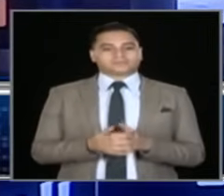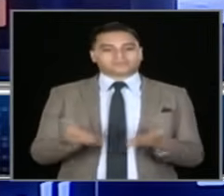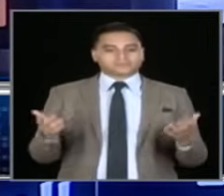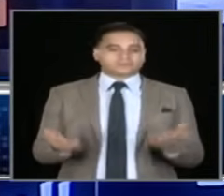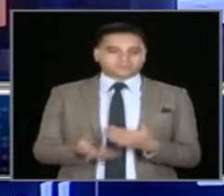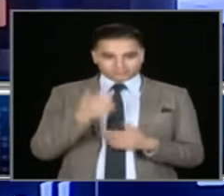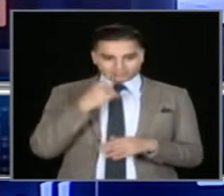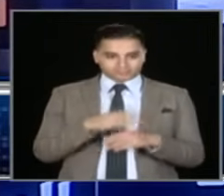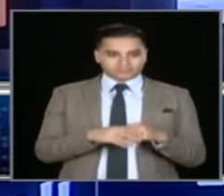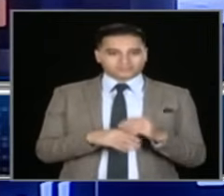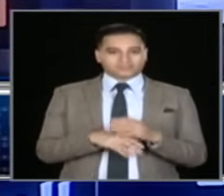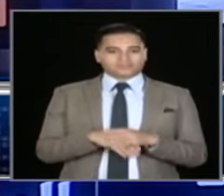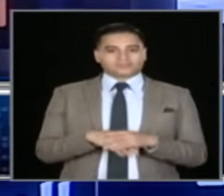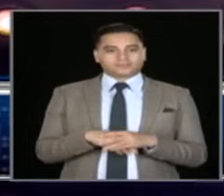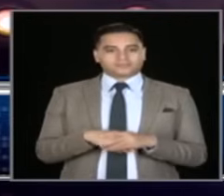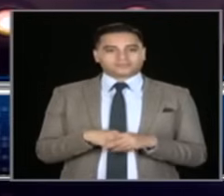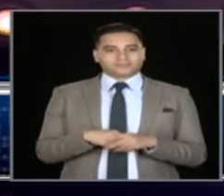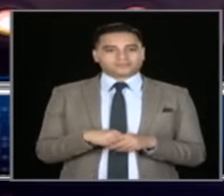أحمد مين؟ ولد ابنه.